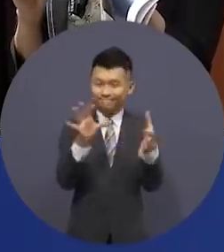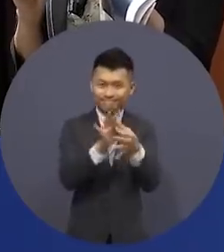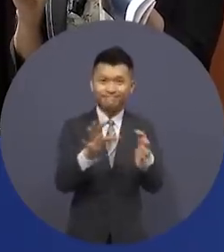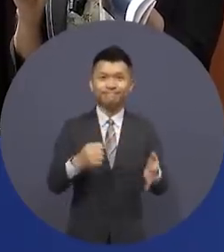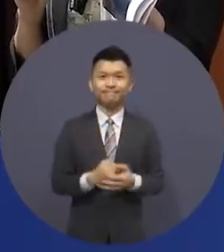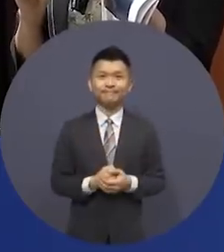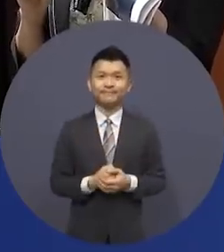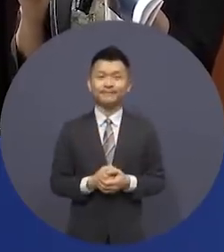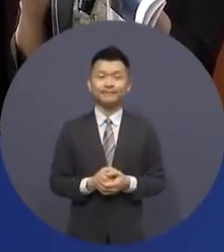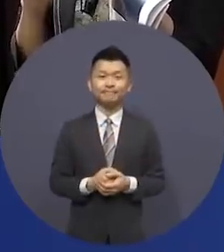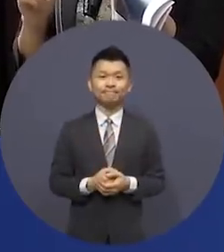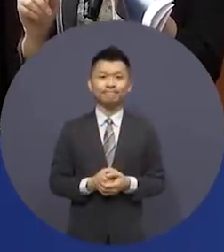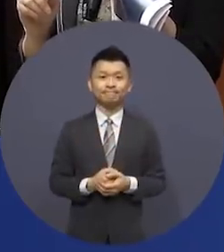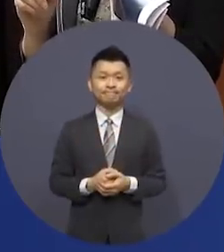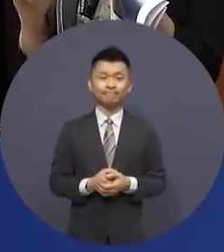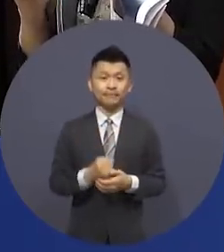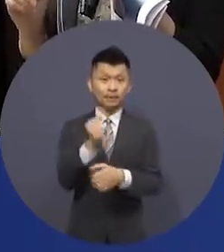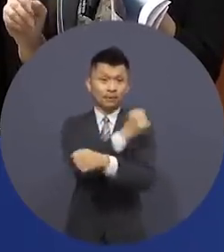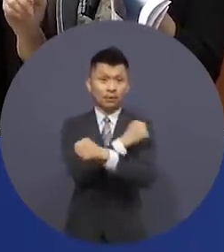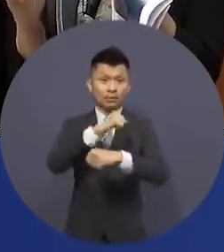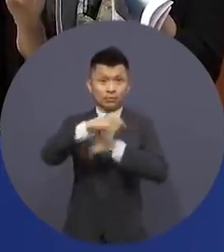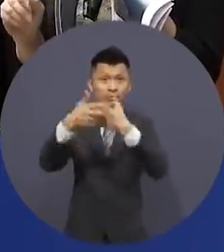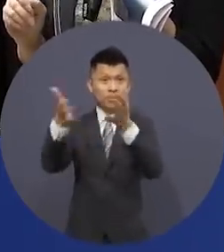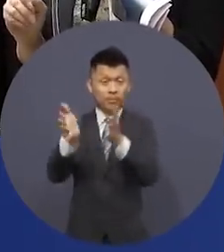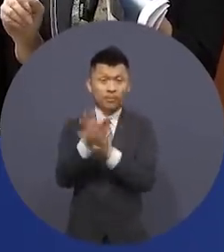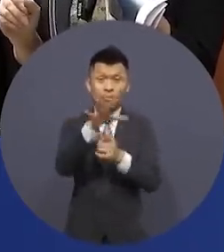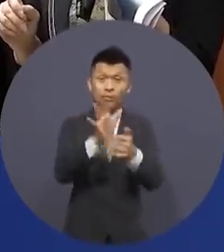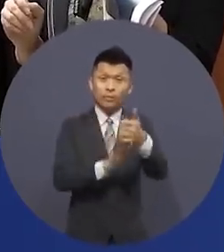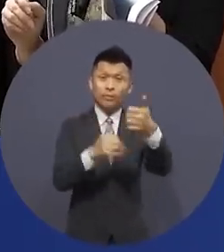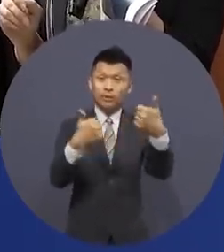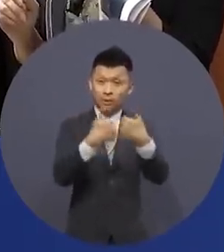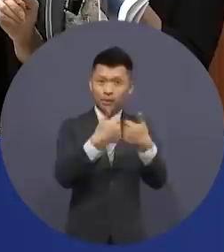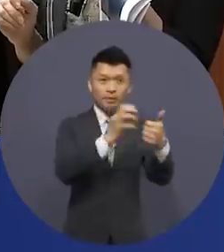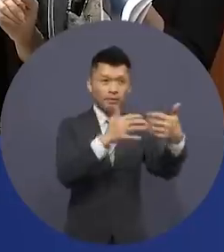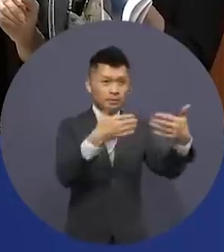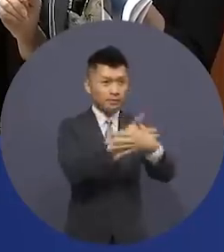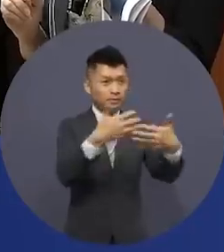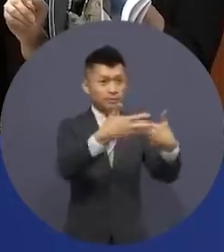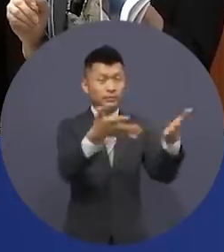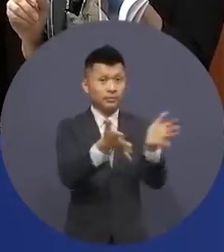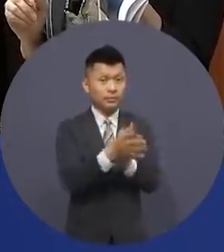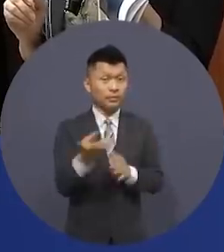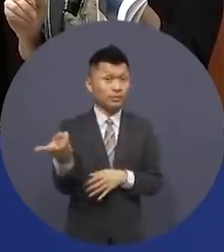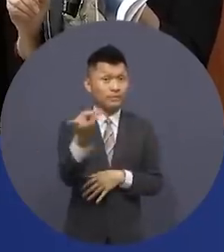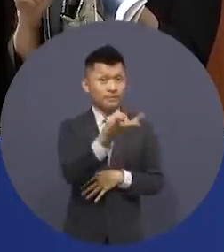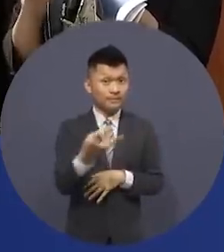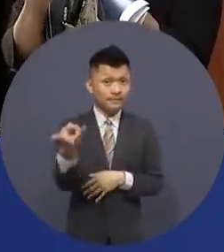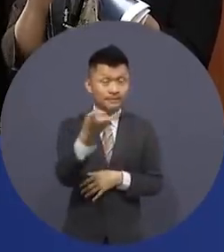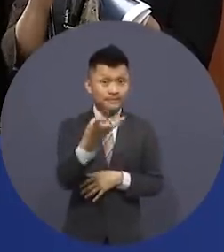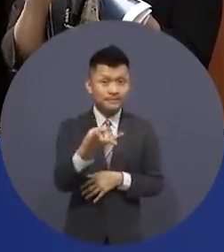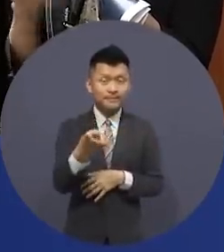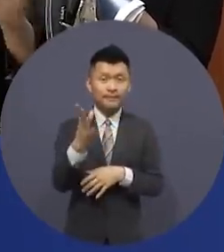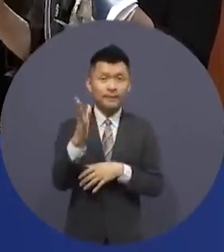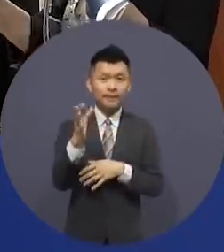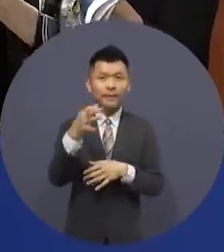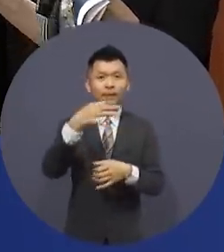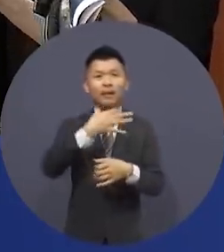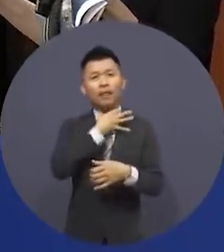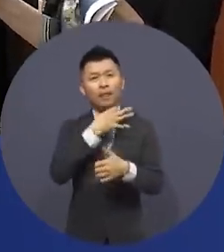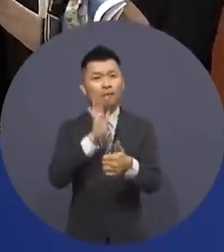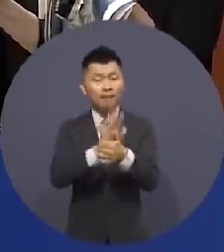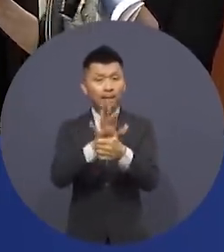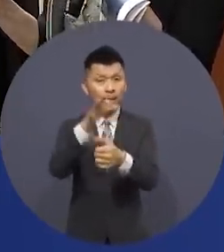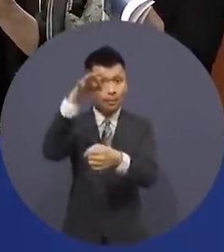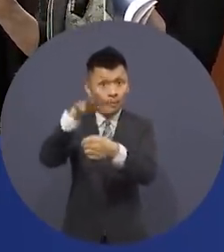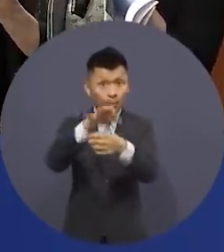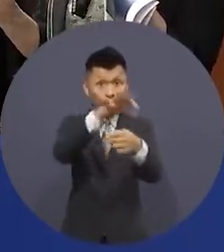去嫁接，比如说跟劳动部、跟农委会、跟交通部等等，他们已经有提供各种纾困补助的时候，我们